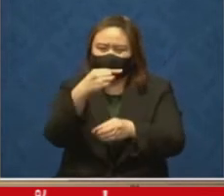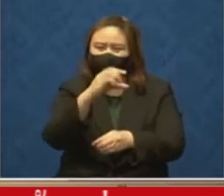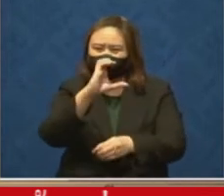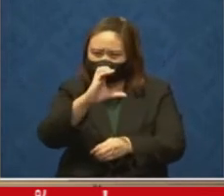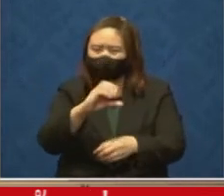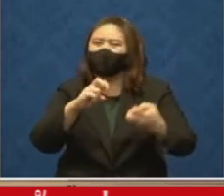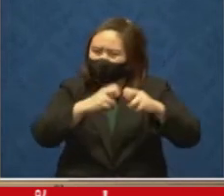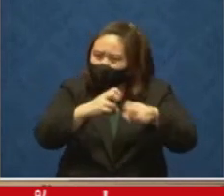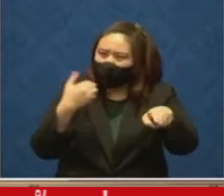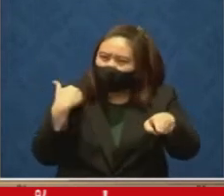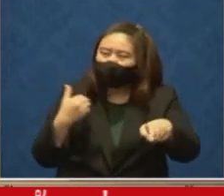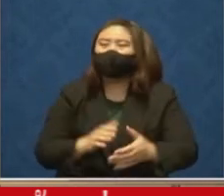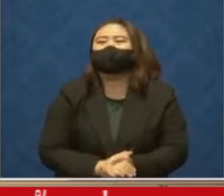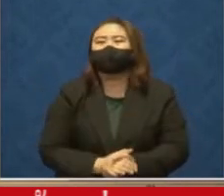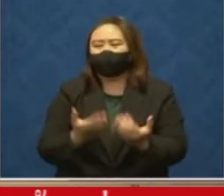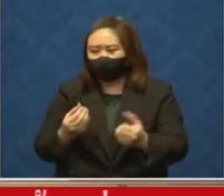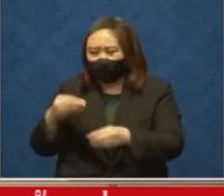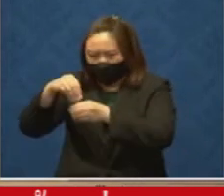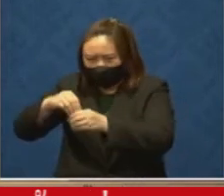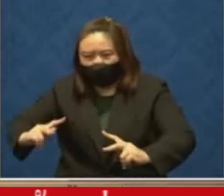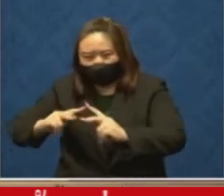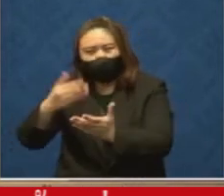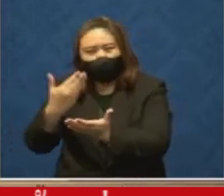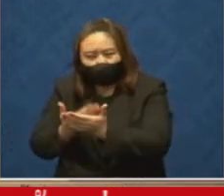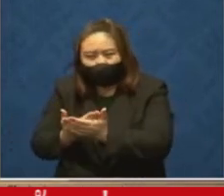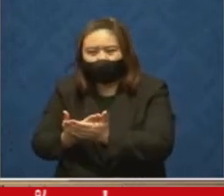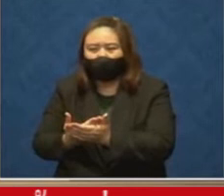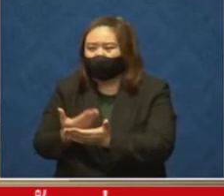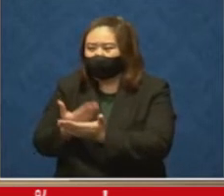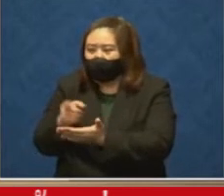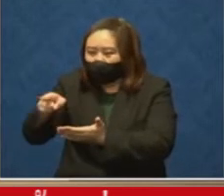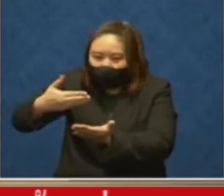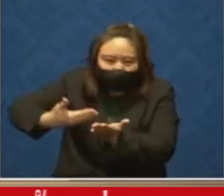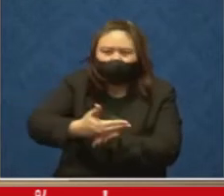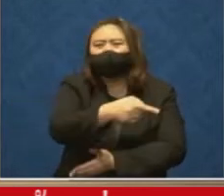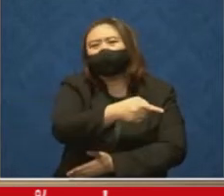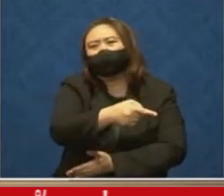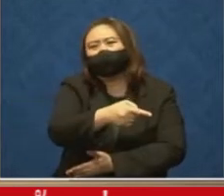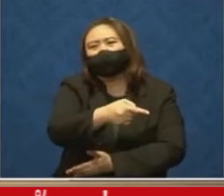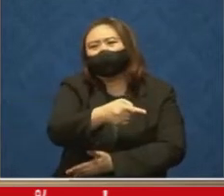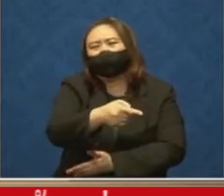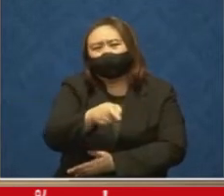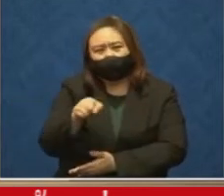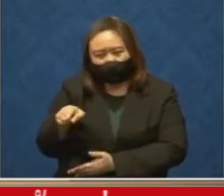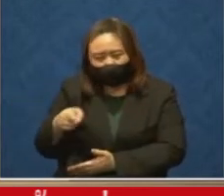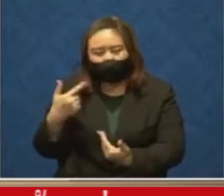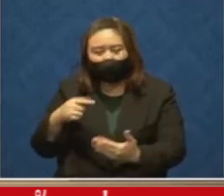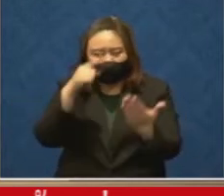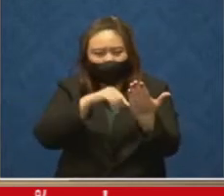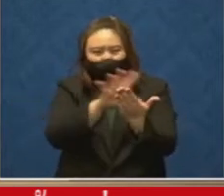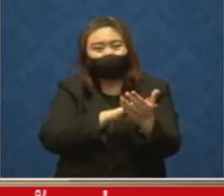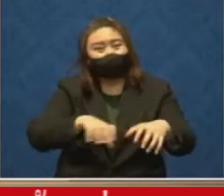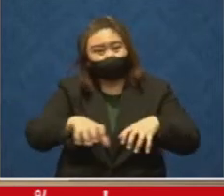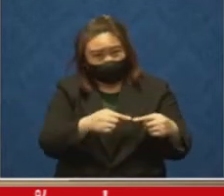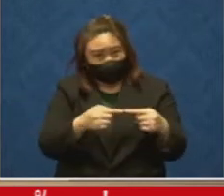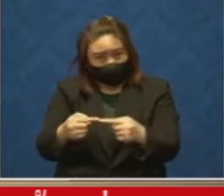ู่ GC ก็มีปัญหามาอยู่ที่กระสูงการครัก็เอาเงินของป.ท. ไปซื้ออย่นี้นะคร